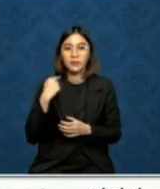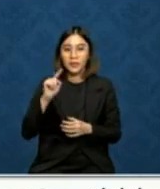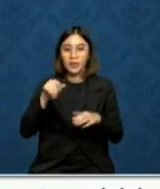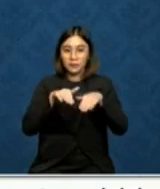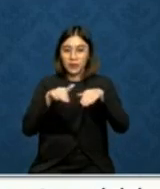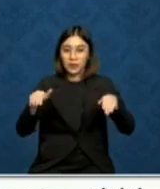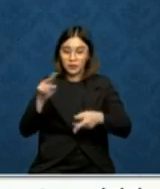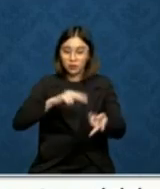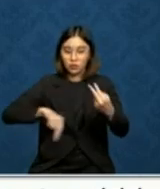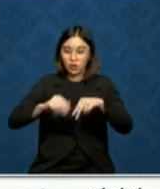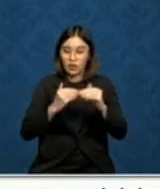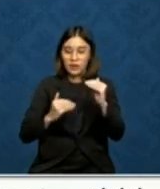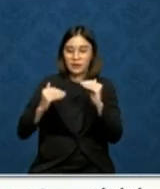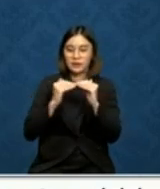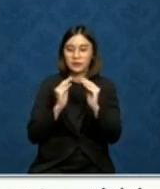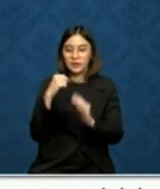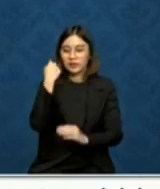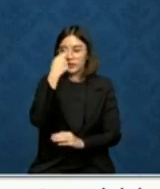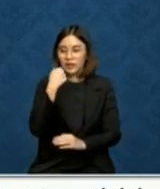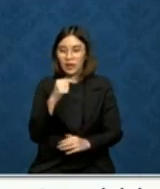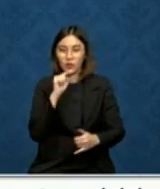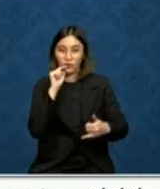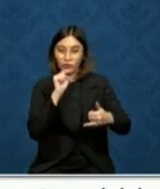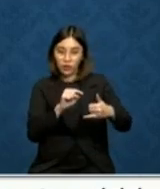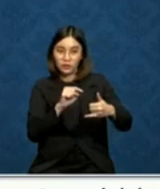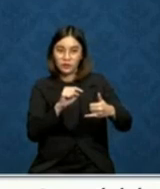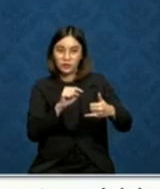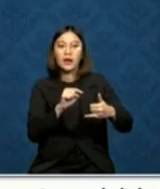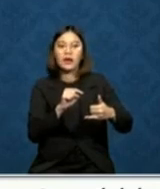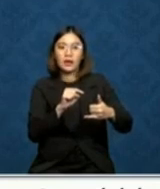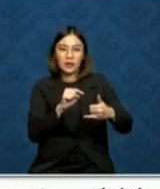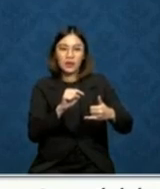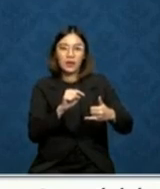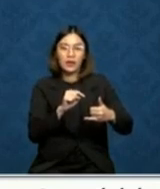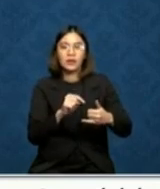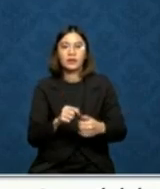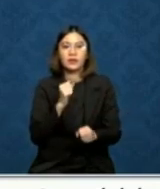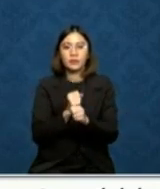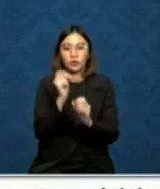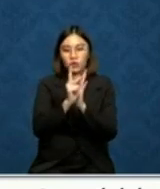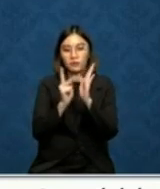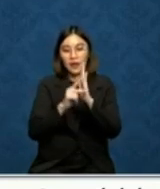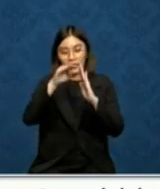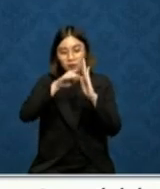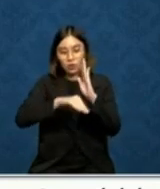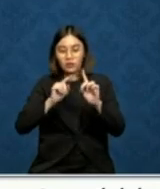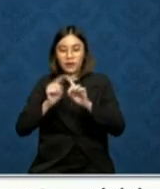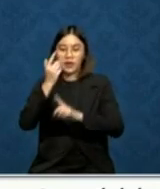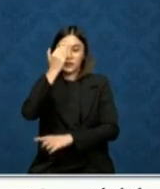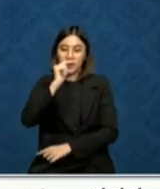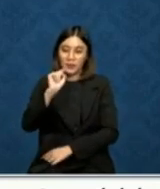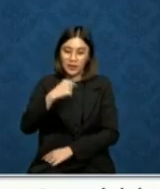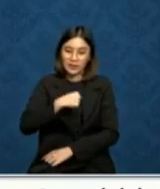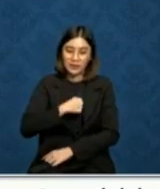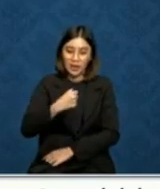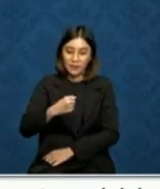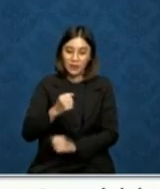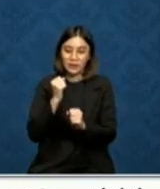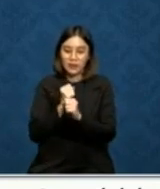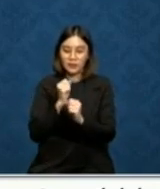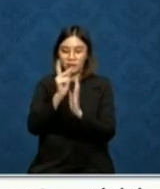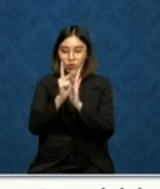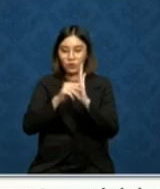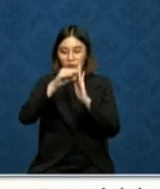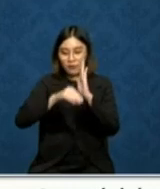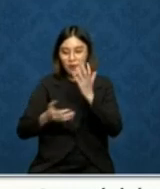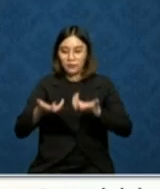การเพื่อคุ้มครองสิทธิ์ของผู้ถูกกล่าวหาในการดำเนินคดีเพื่อให้แน่ใจว่าการดำเนินคดีเป็นไปอย่าง